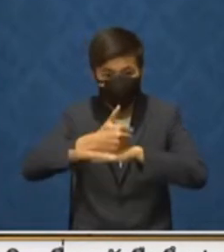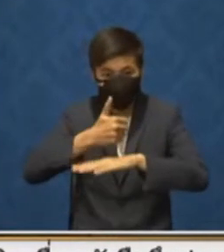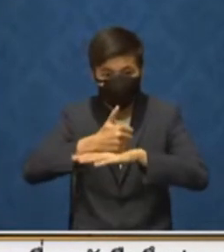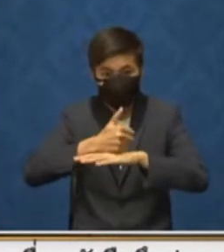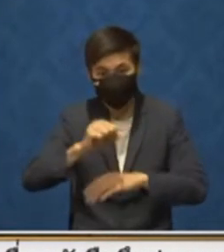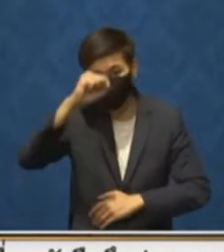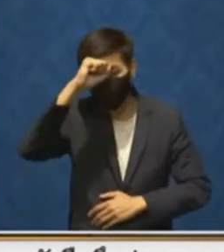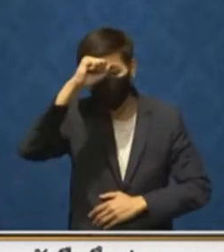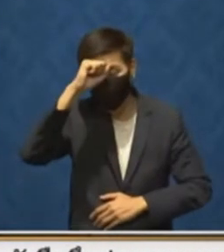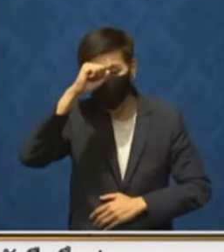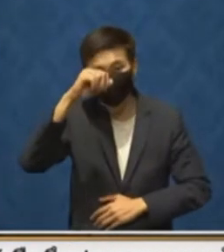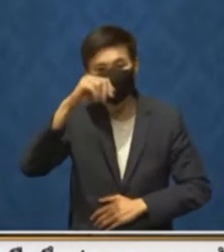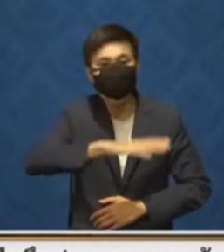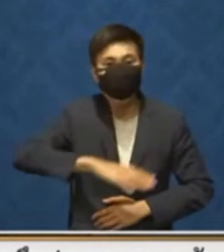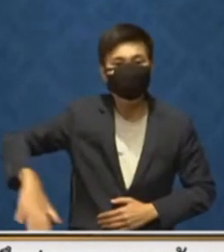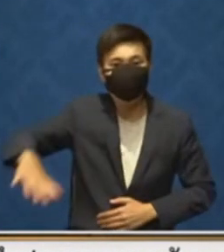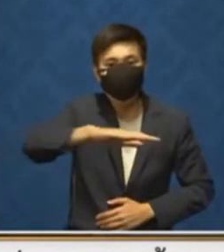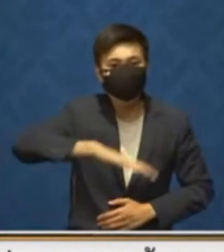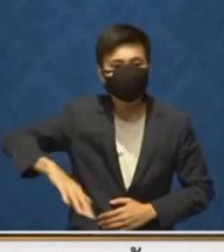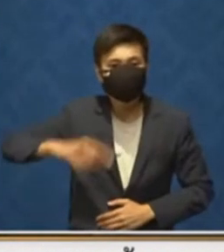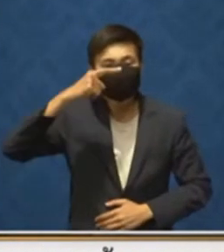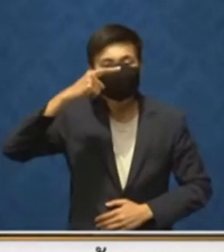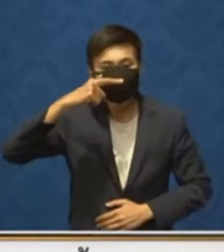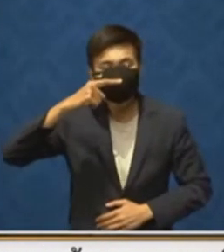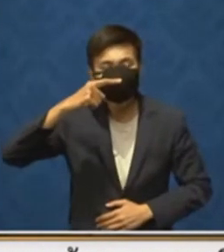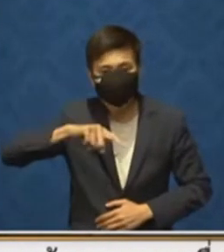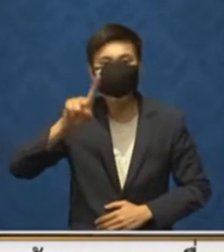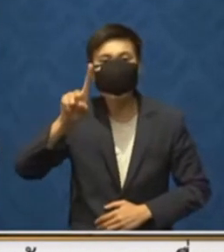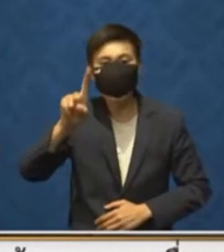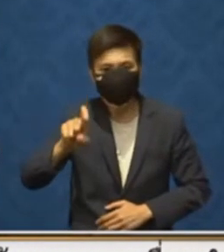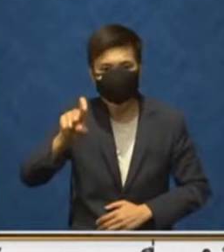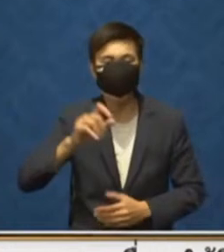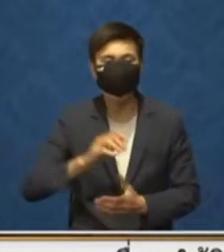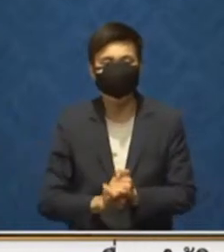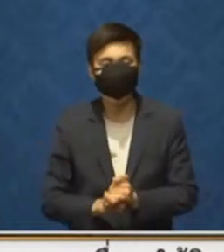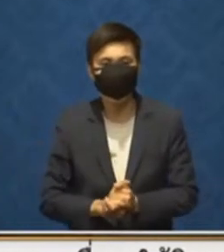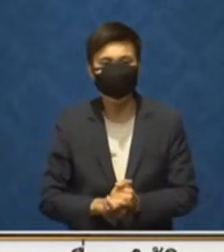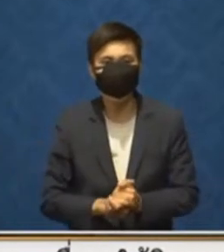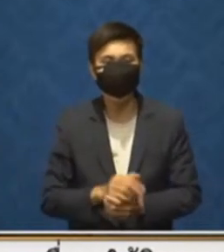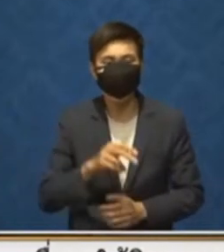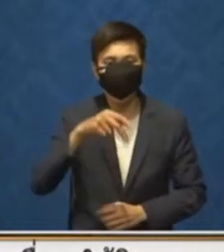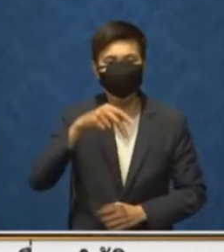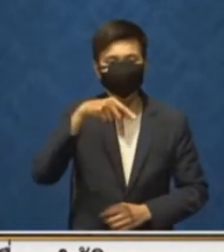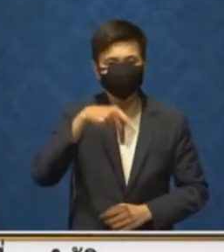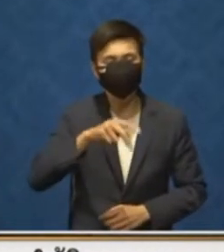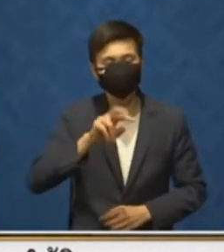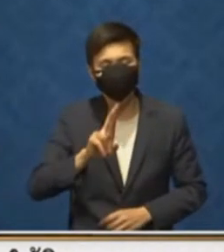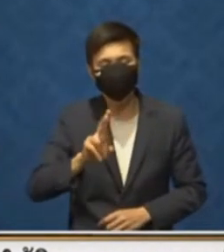หมดนะครับหน้าท่านคงพอจะจำได้นะเพราะน้องออรอจอถ้าเราก็มอเลยนะครับ